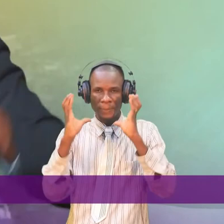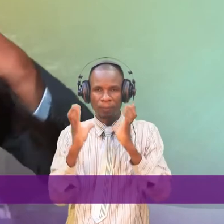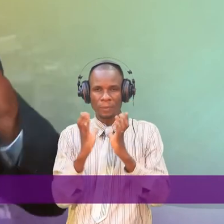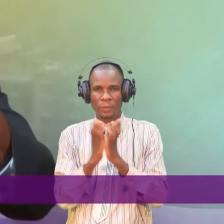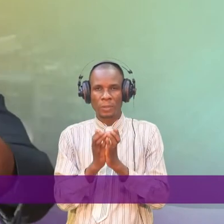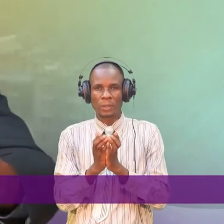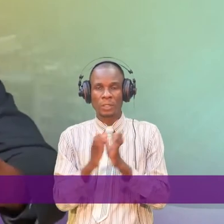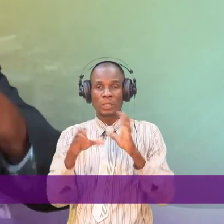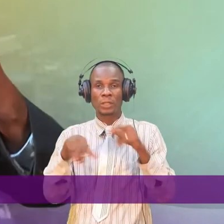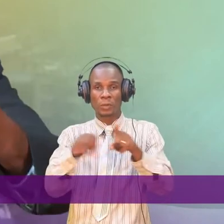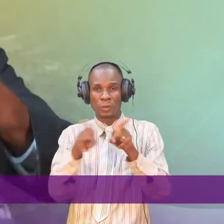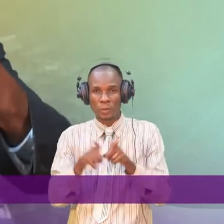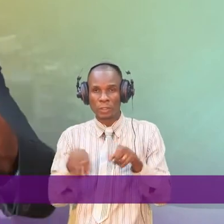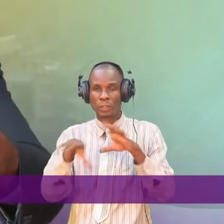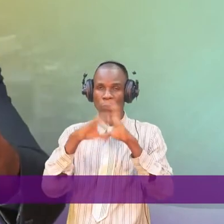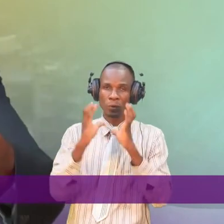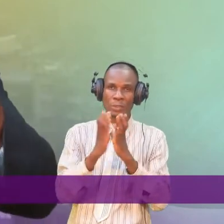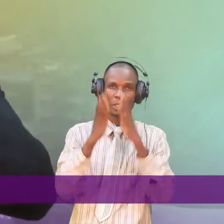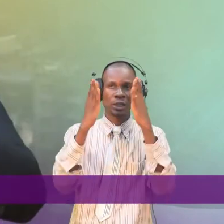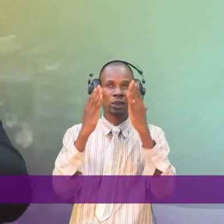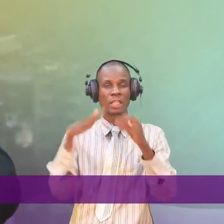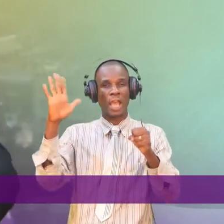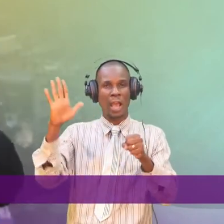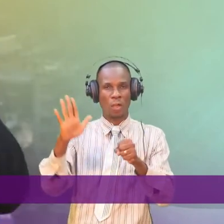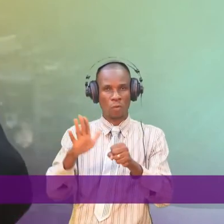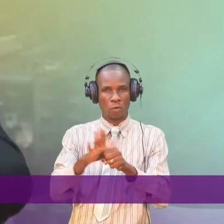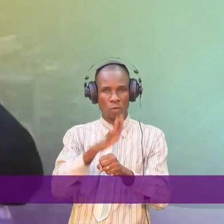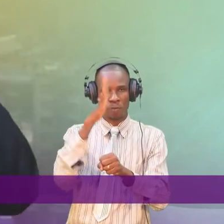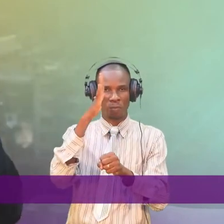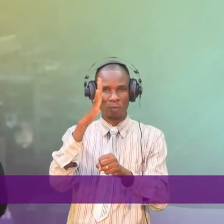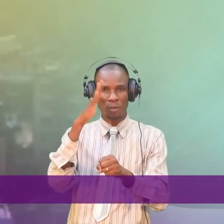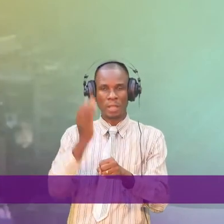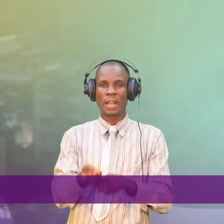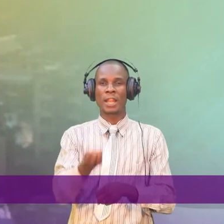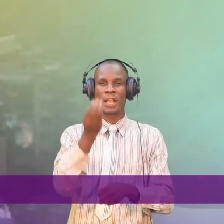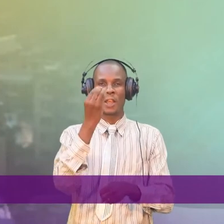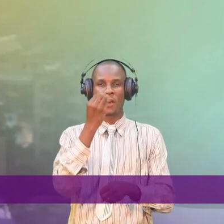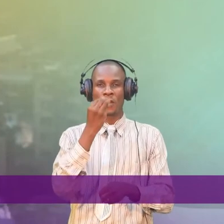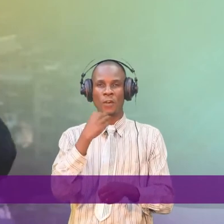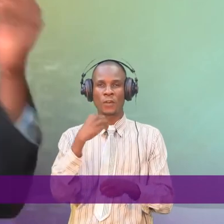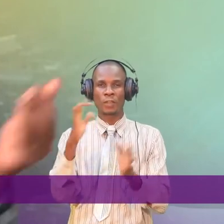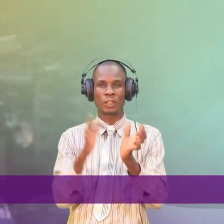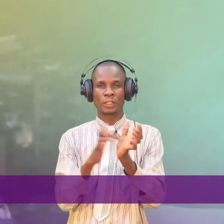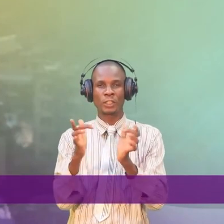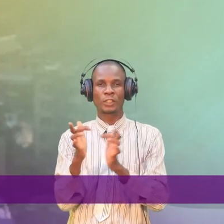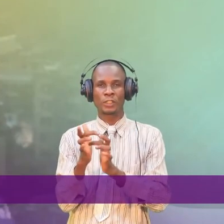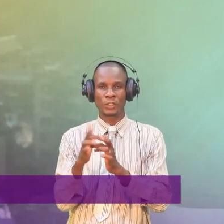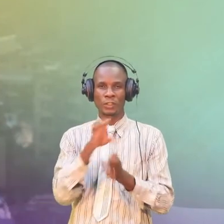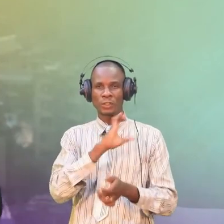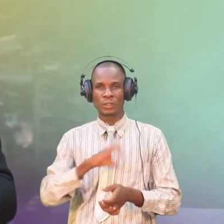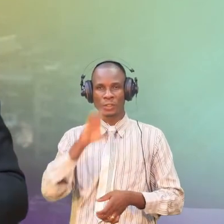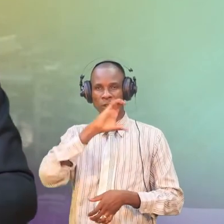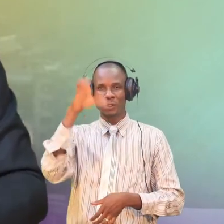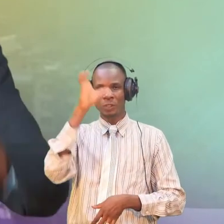kupitia dhambi wametengwa na maisha ya Mungu. Ndio maana tunataka wokovu ambao